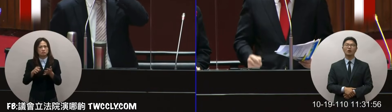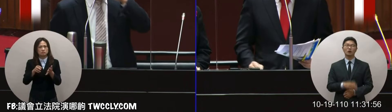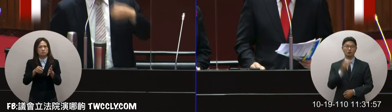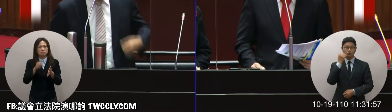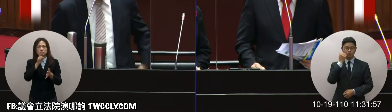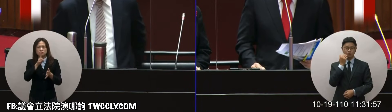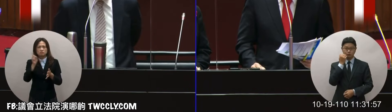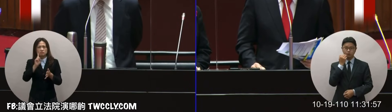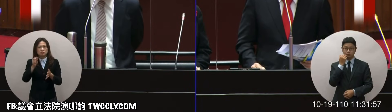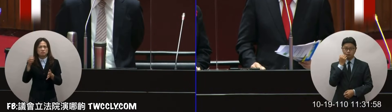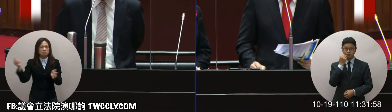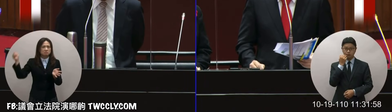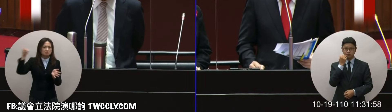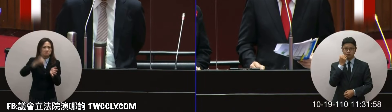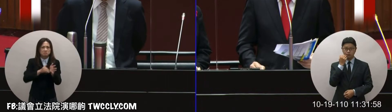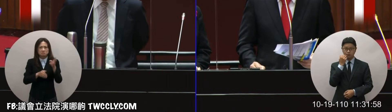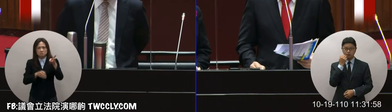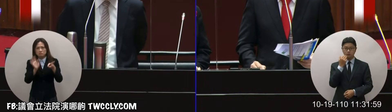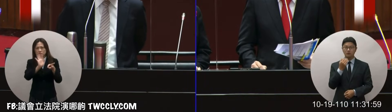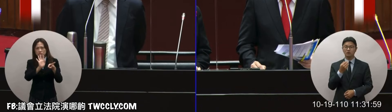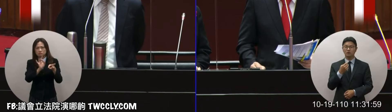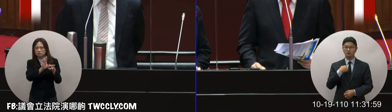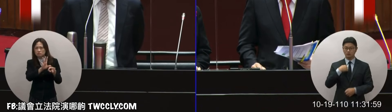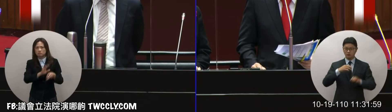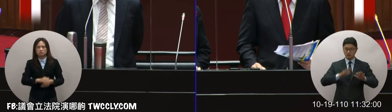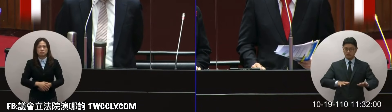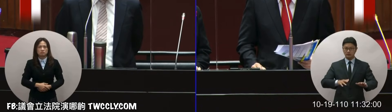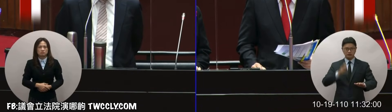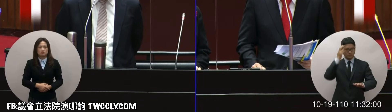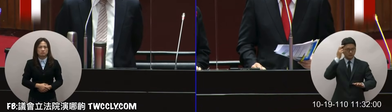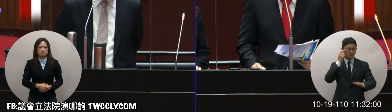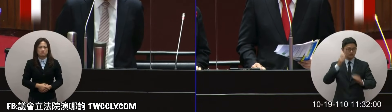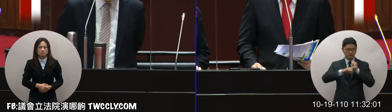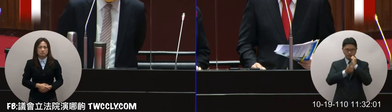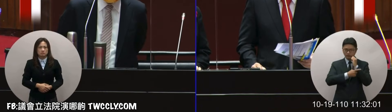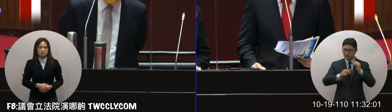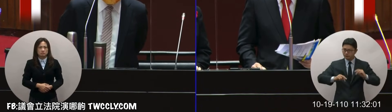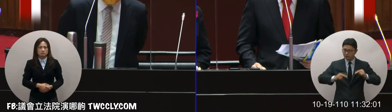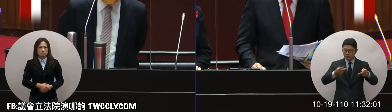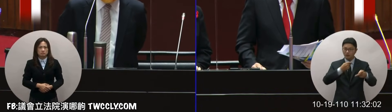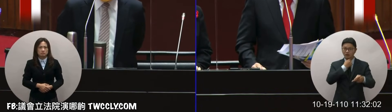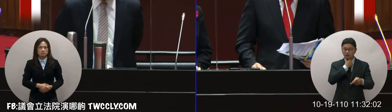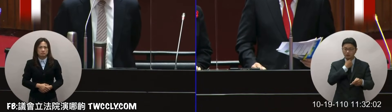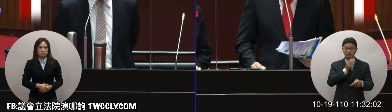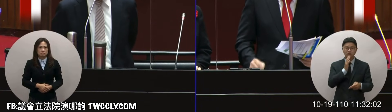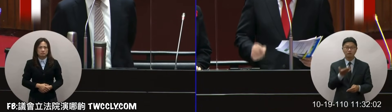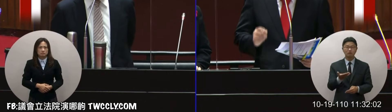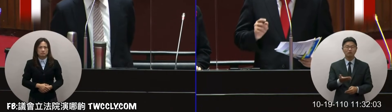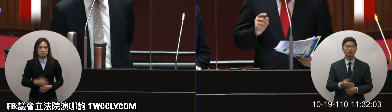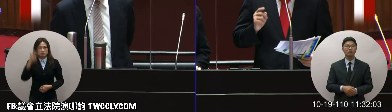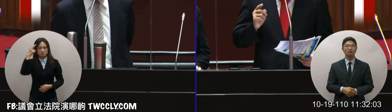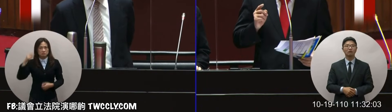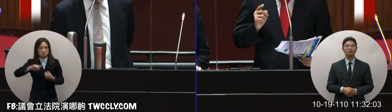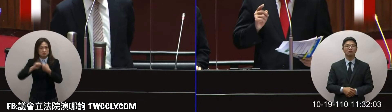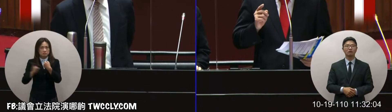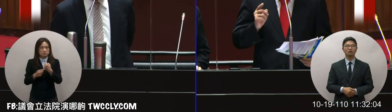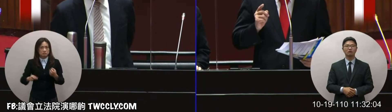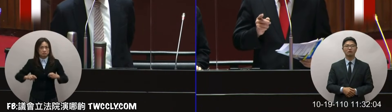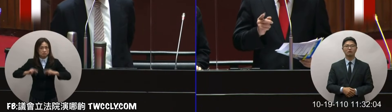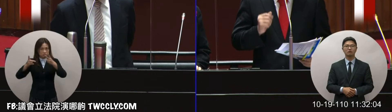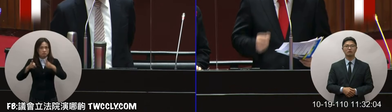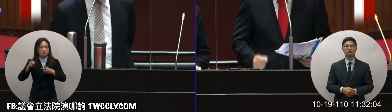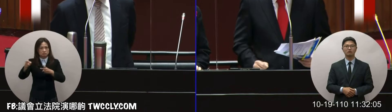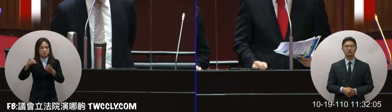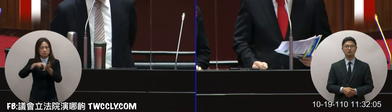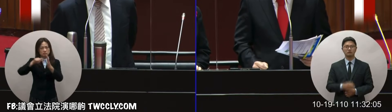样的话，我们是不是应该要来修宪？ 啊，修宪是贵院的职权啊，